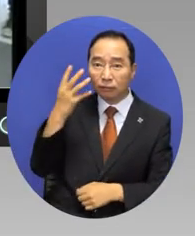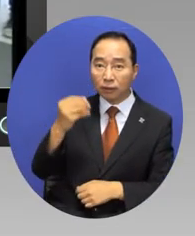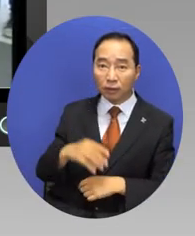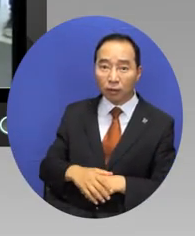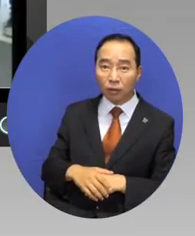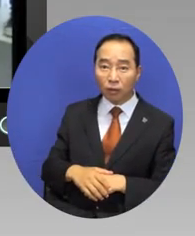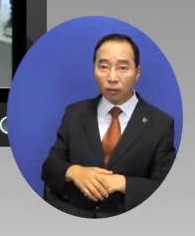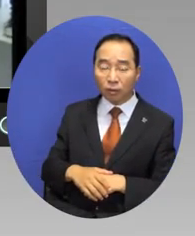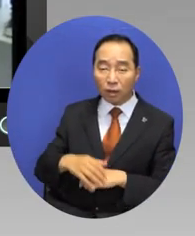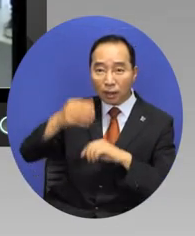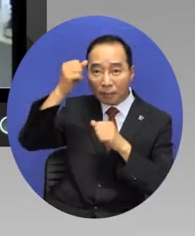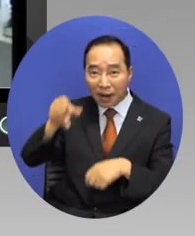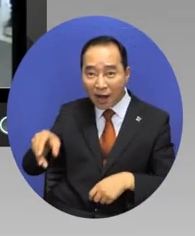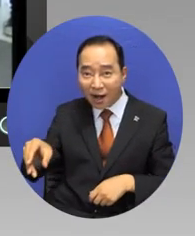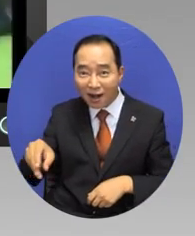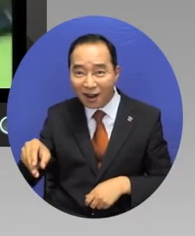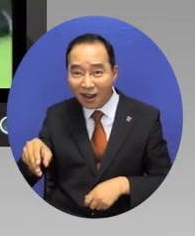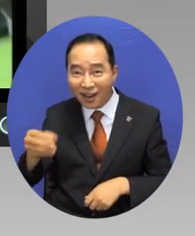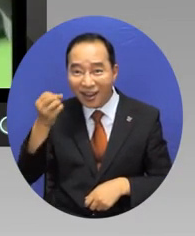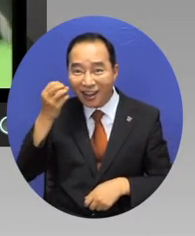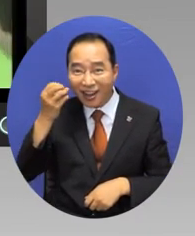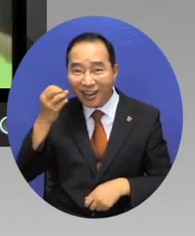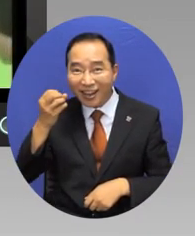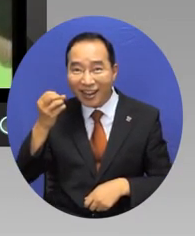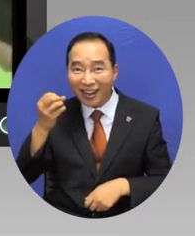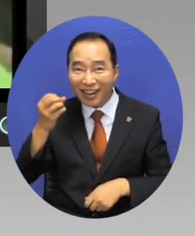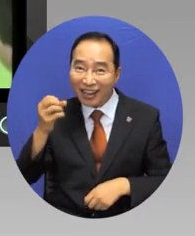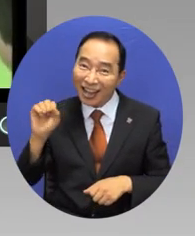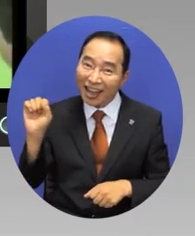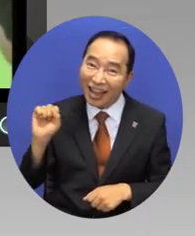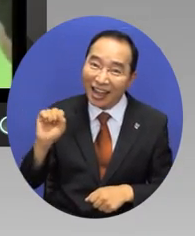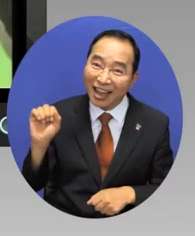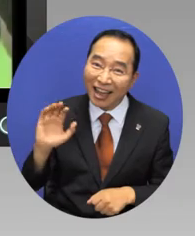만지며 신기한 듯 인사를 나눕니다.